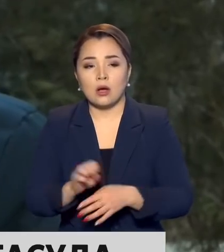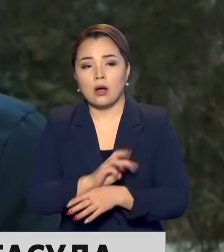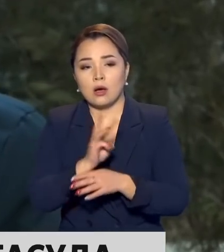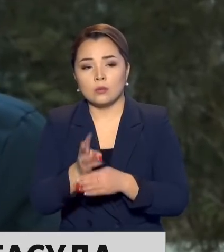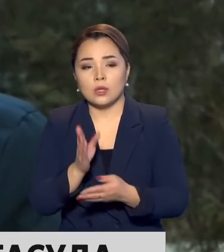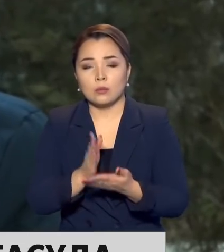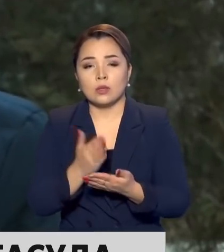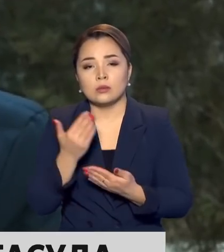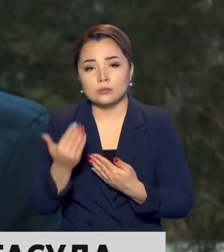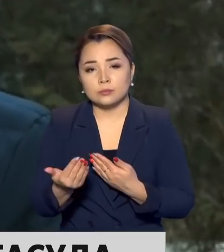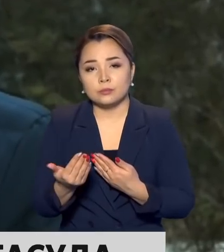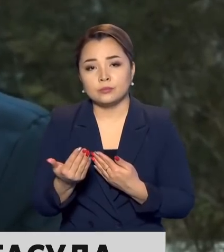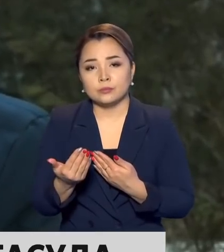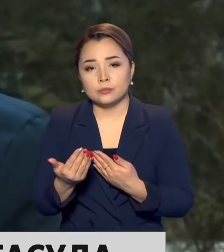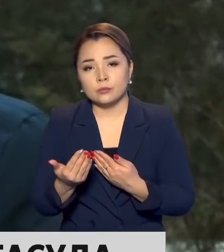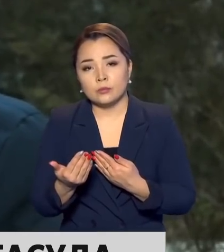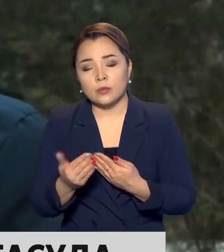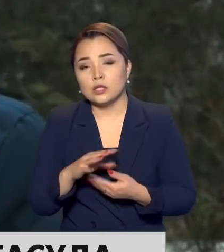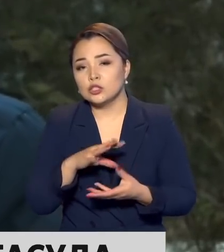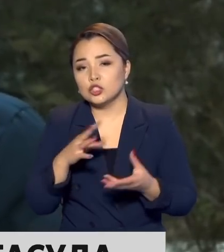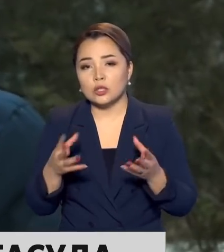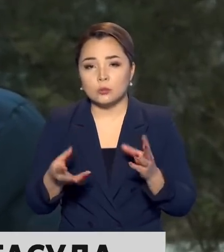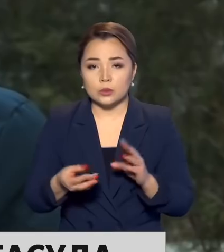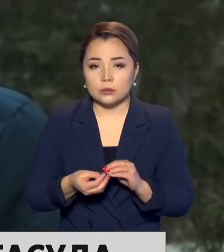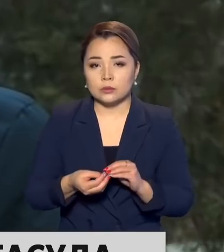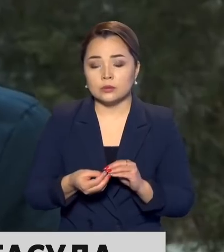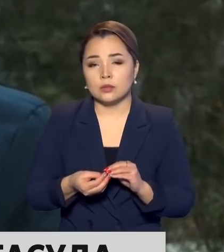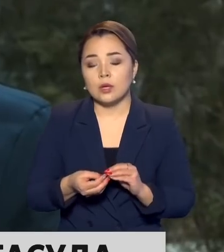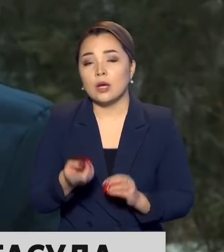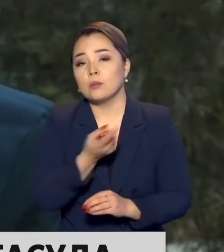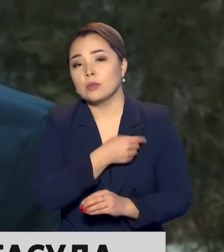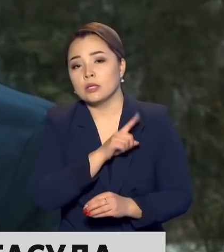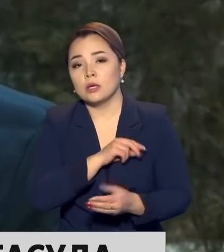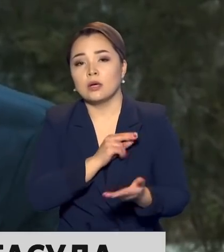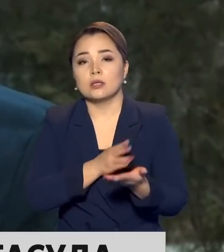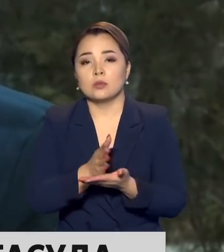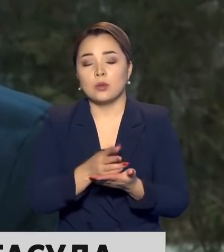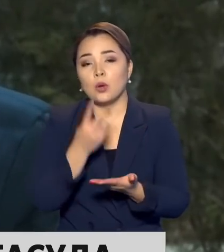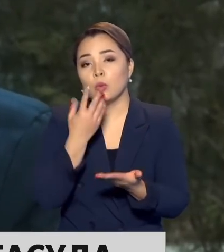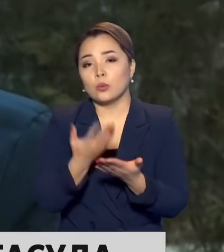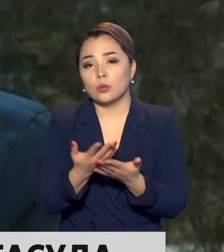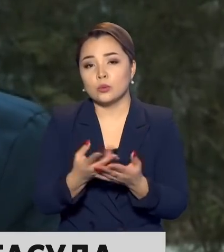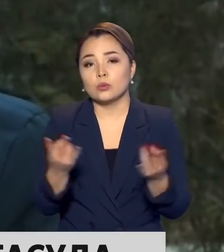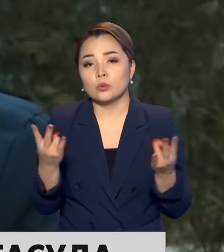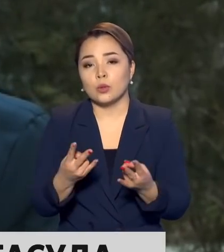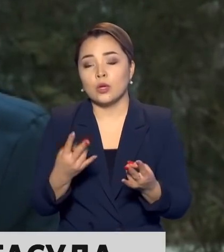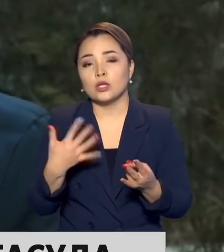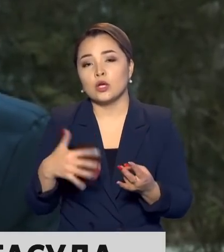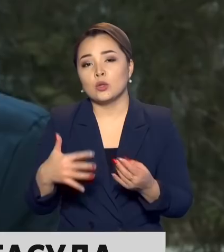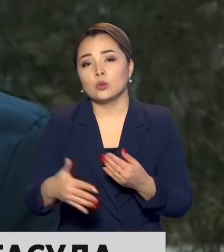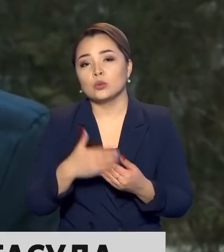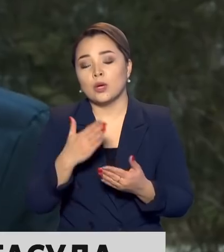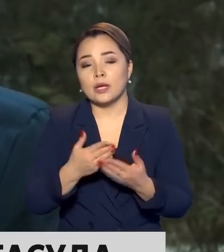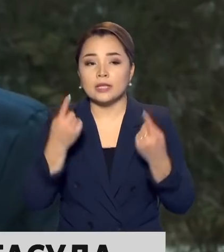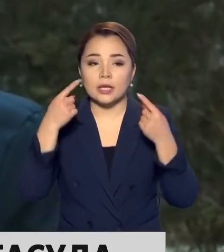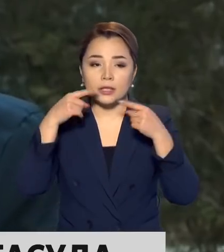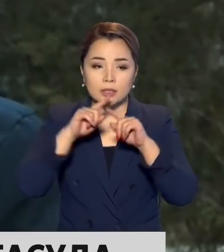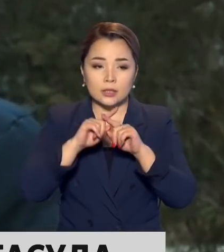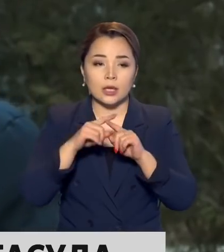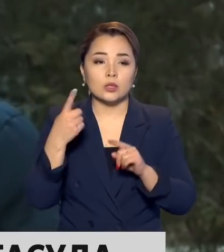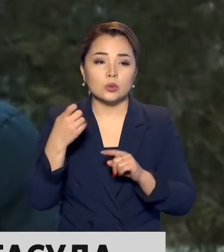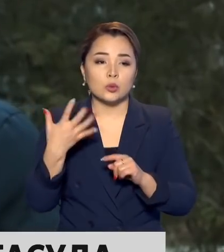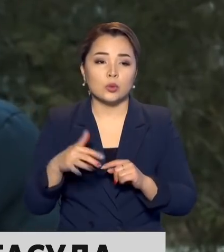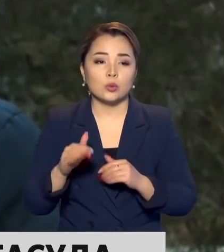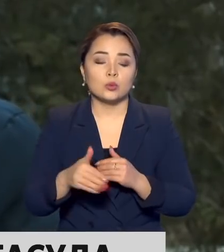қамтамасыз етілген. Жалпы медициналық қызмет көрсету үшін 50-ге жуық техника, 150-ге